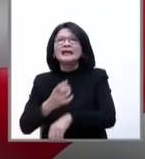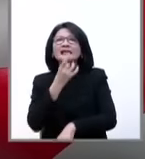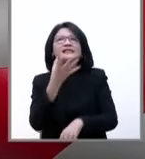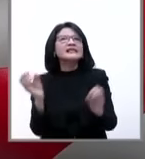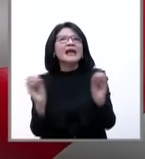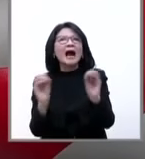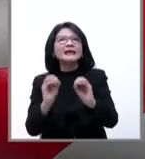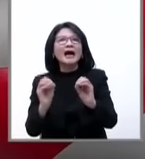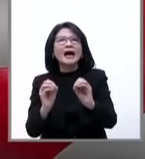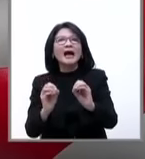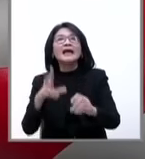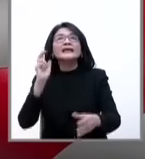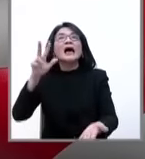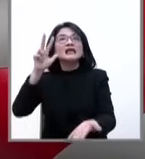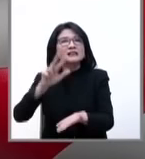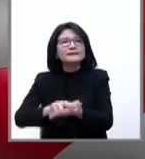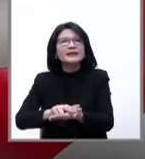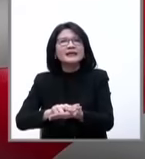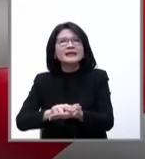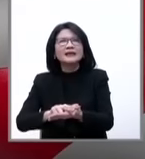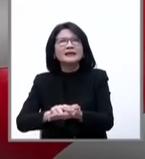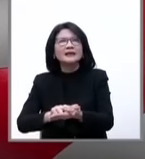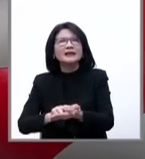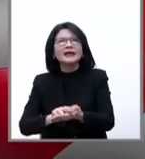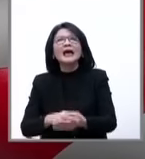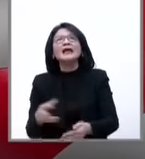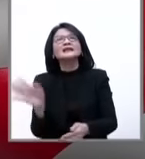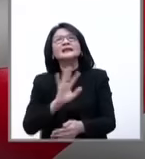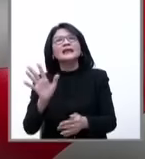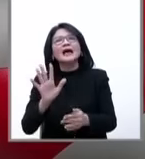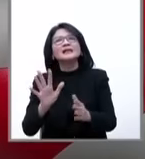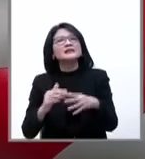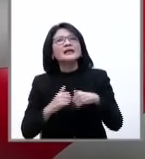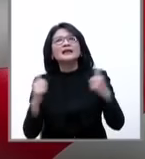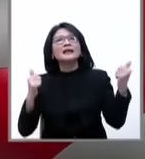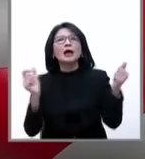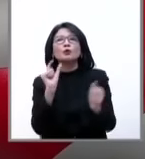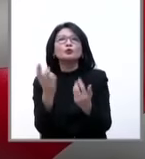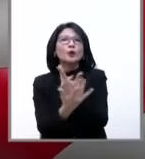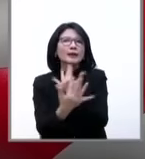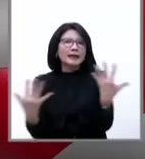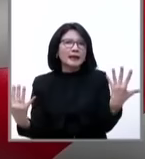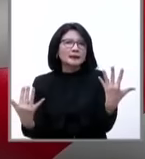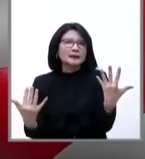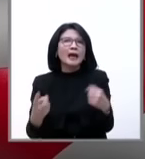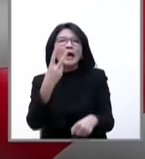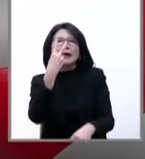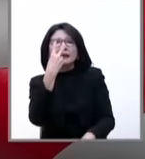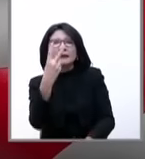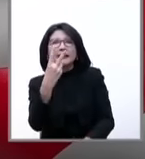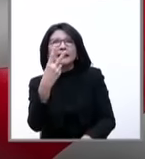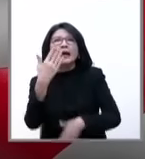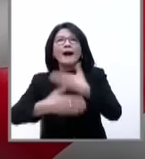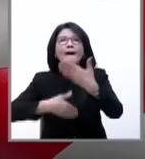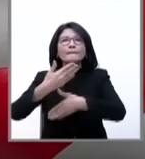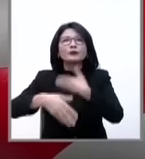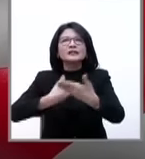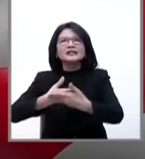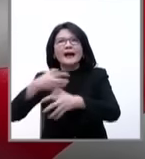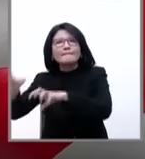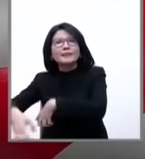pengasuhan yang lebih demokratis, pola akademik yang lebih berkelompok dan bekerja sama,